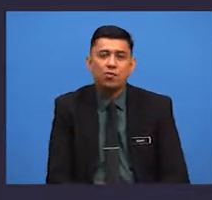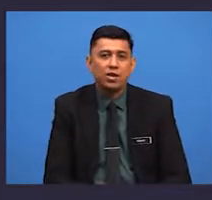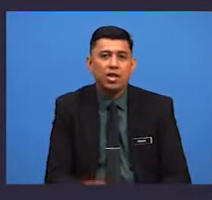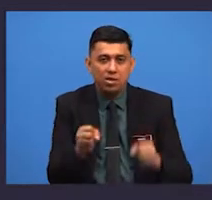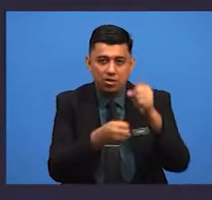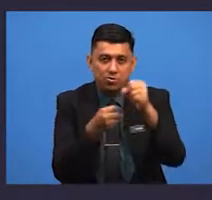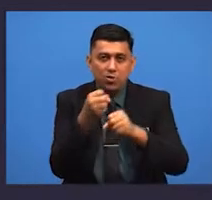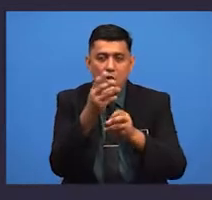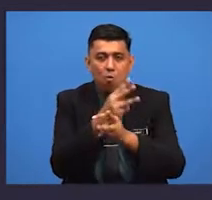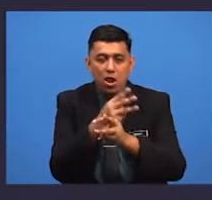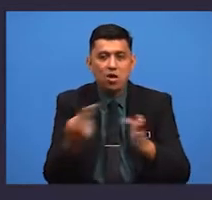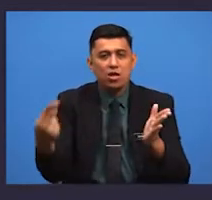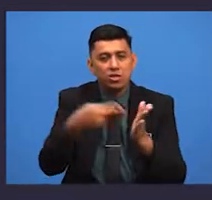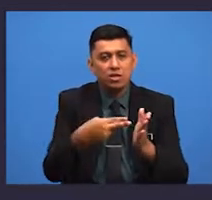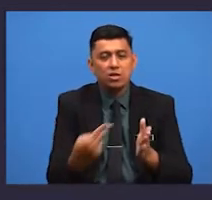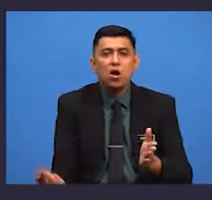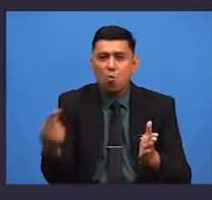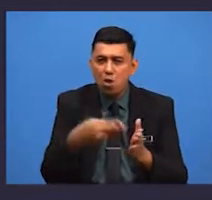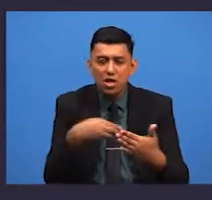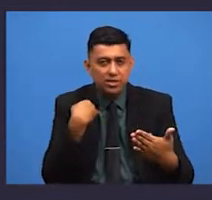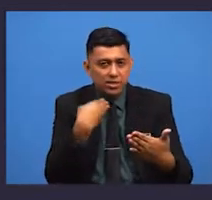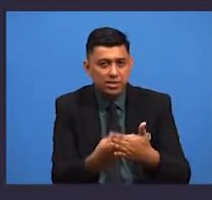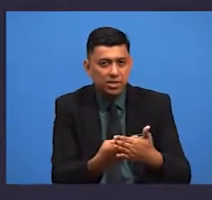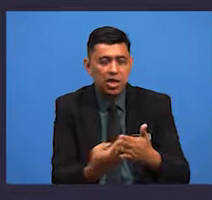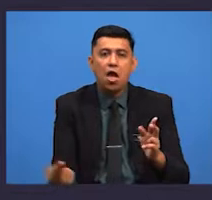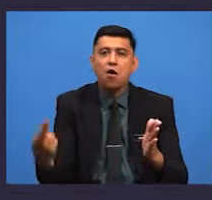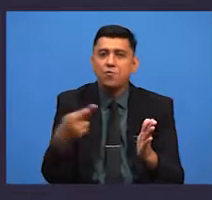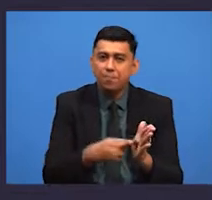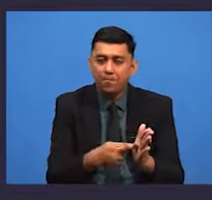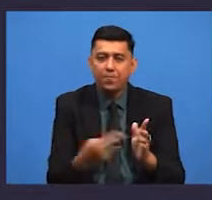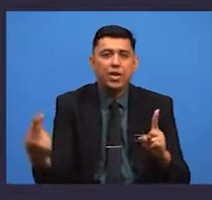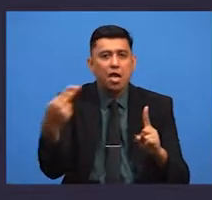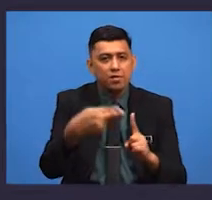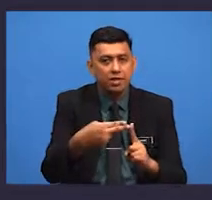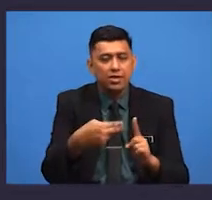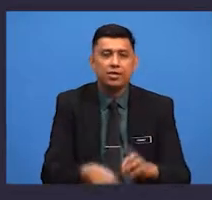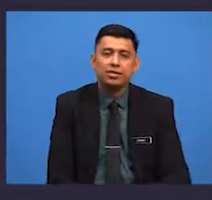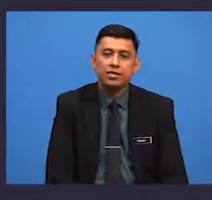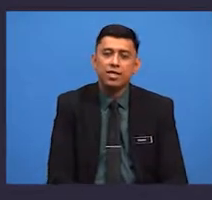menggunakan struktur kawalan ulangan ulang sehingga repeat until.